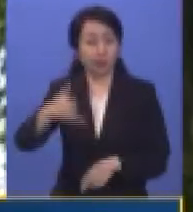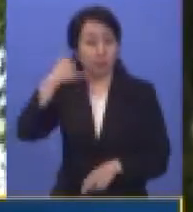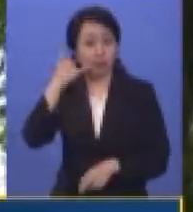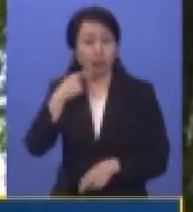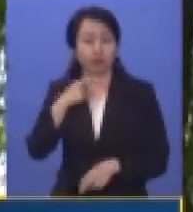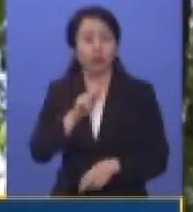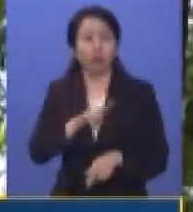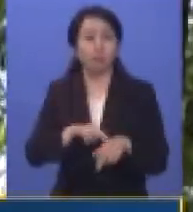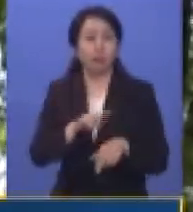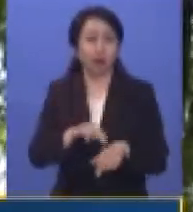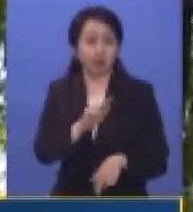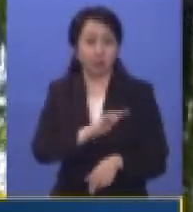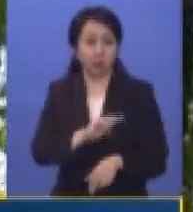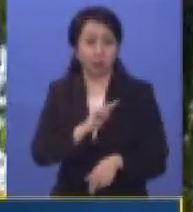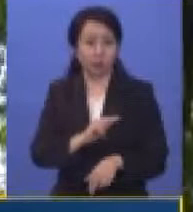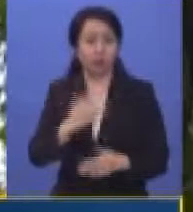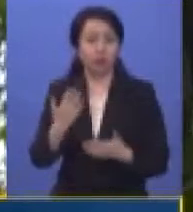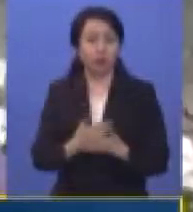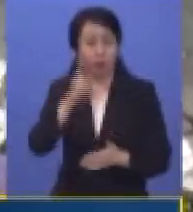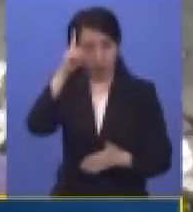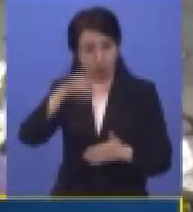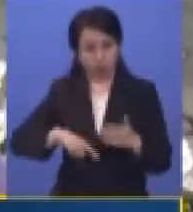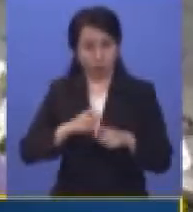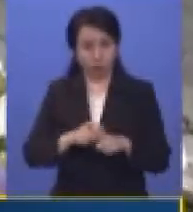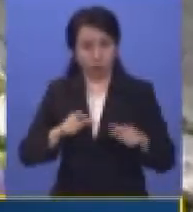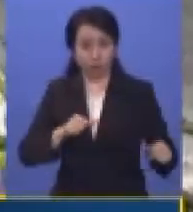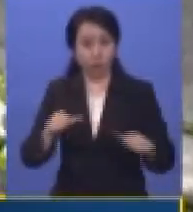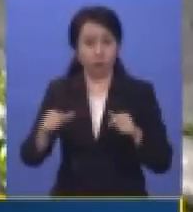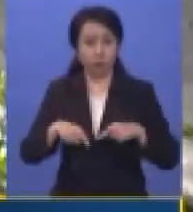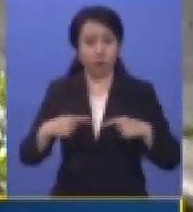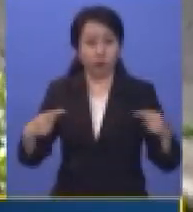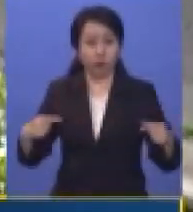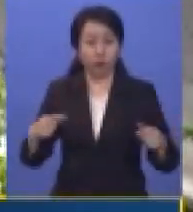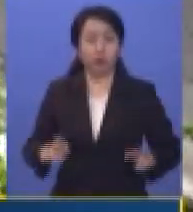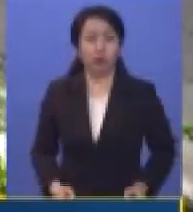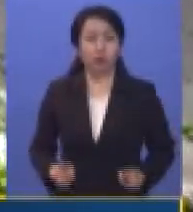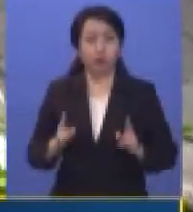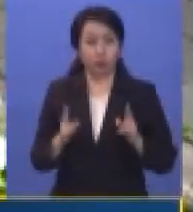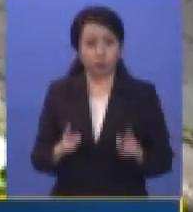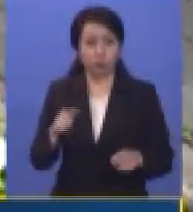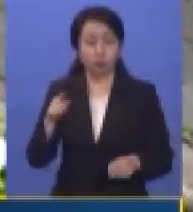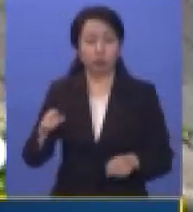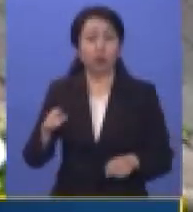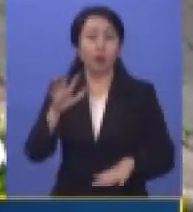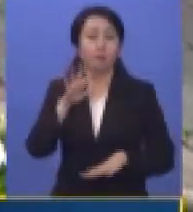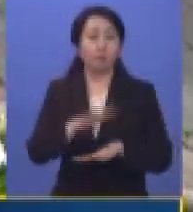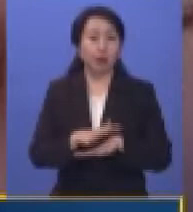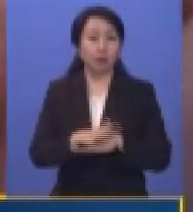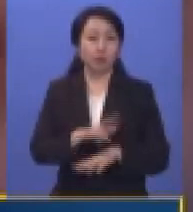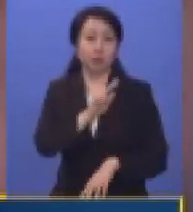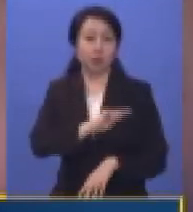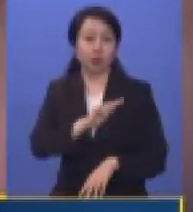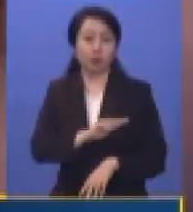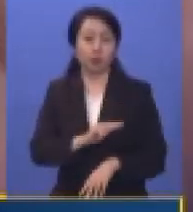представляясь сотрудниками полиции. Добившись доверия, жертву переключает на другого преступника. Тот представляется банковским работником